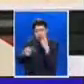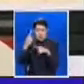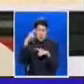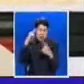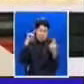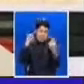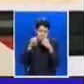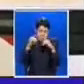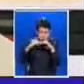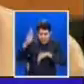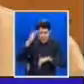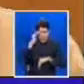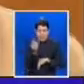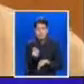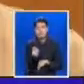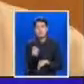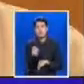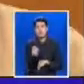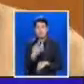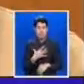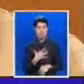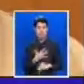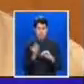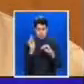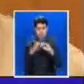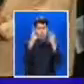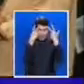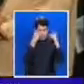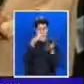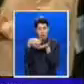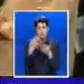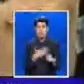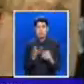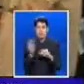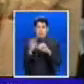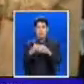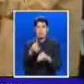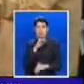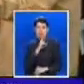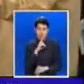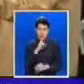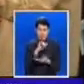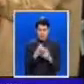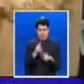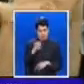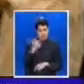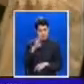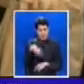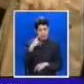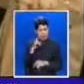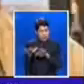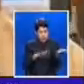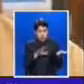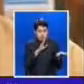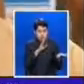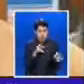เป้าที่กำหนดไว้เล็กน้อย ก็อยากจะเสริมที่ท่านนายกพูดเมื่อกี้นิดนึงครับว่าไอ้หมื่นสี่ที่เราเตรียมไว้นะครับถ้าเราไปใ